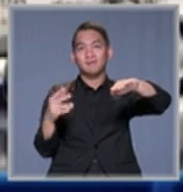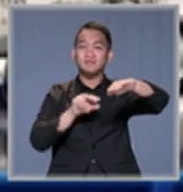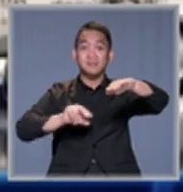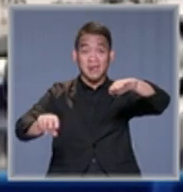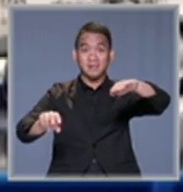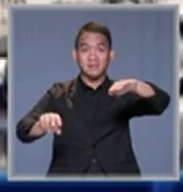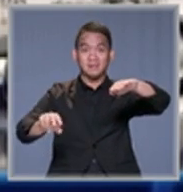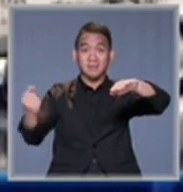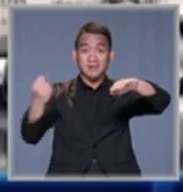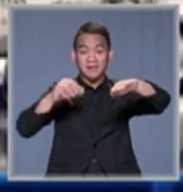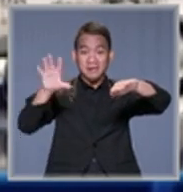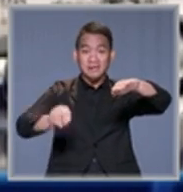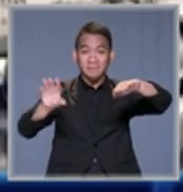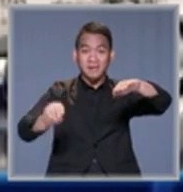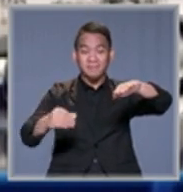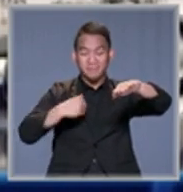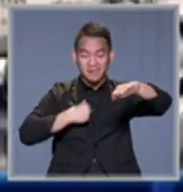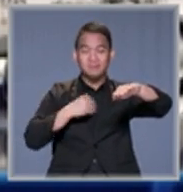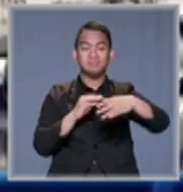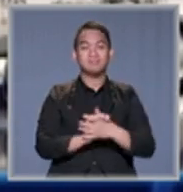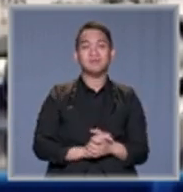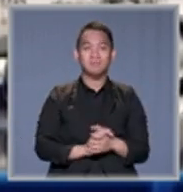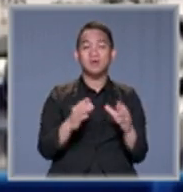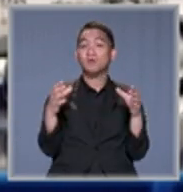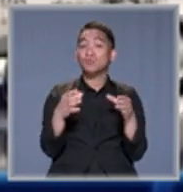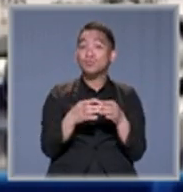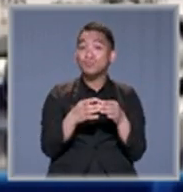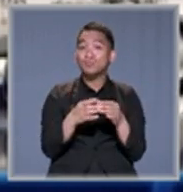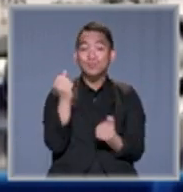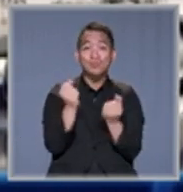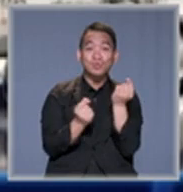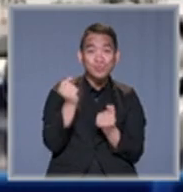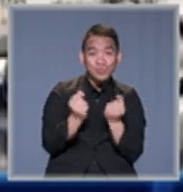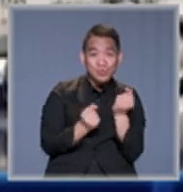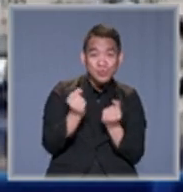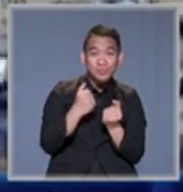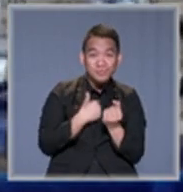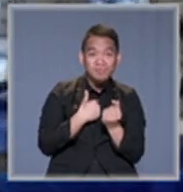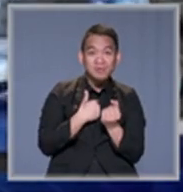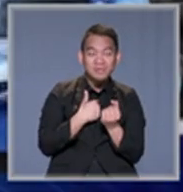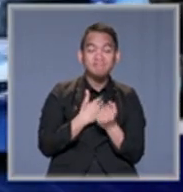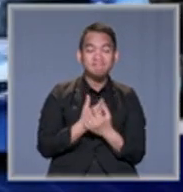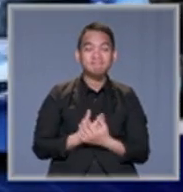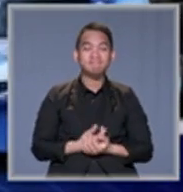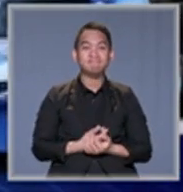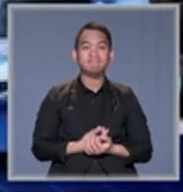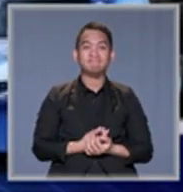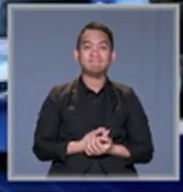ราะเชื่อว่าจะมีความต้องการใช้ไฟฟ้าจากกลุ่มลูกค้ารถยนต์ไฟฟ้าหรูเป็นกลุ่มแรกๆก่อน